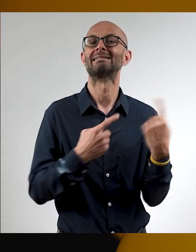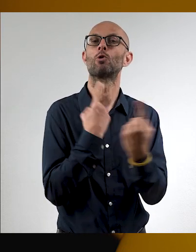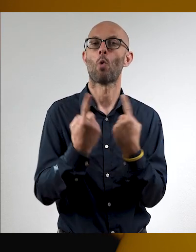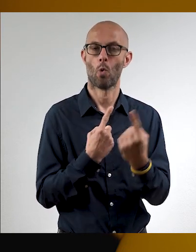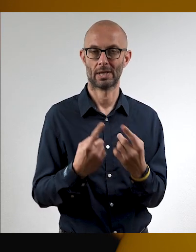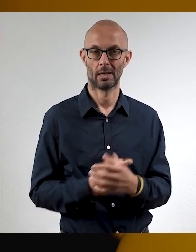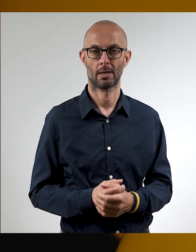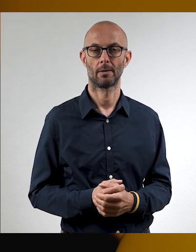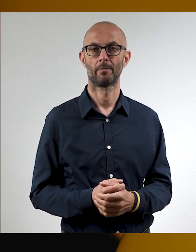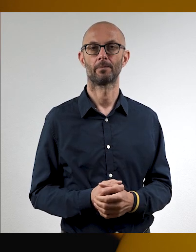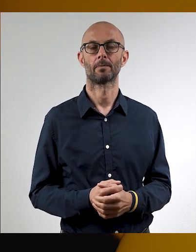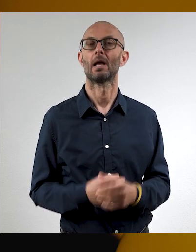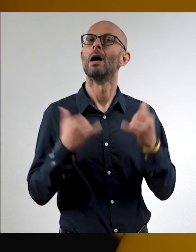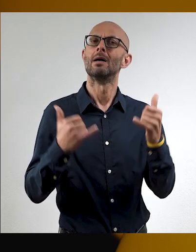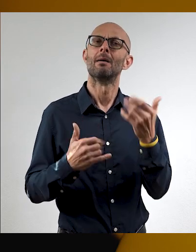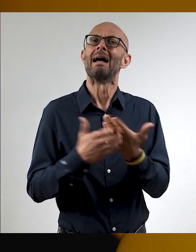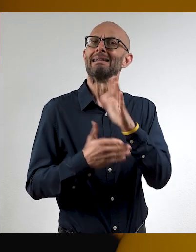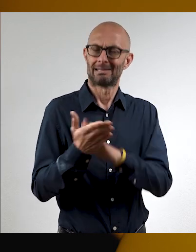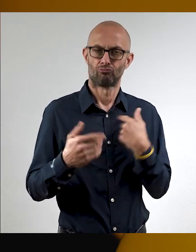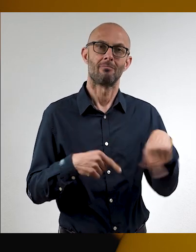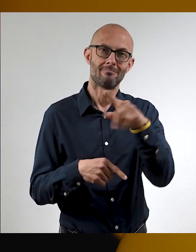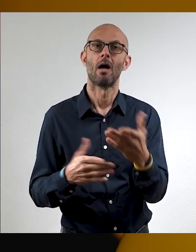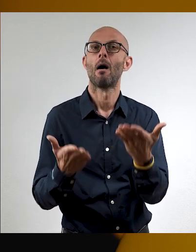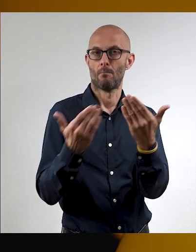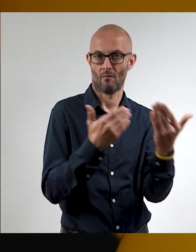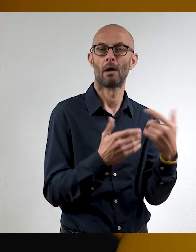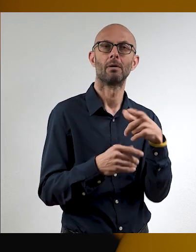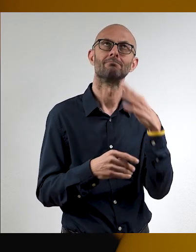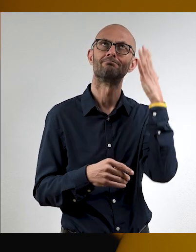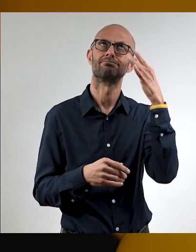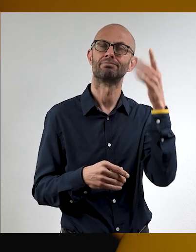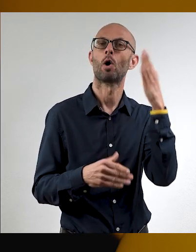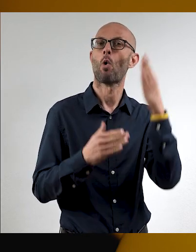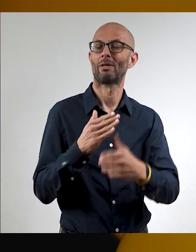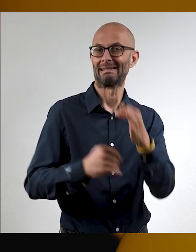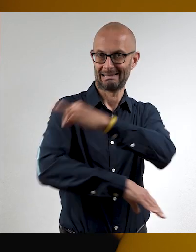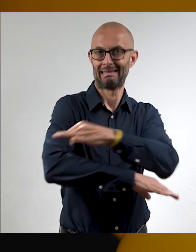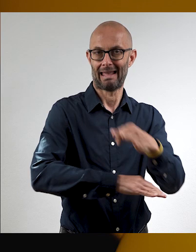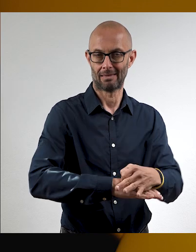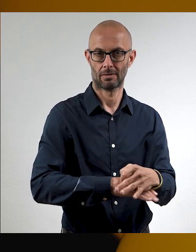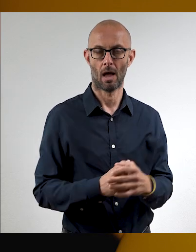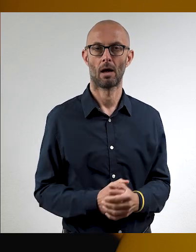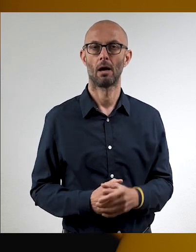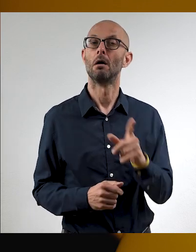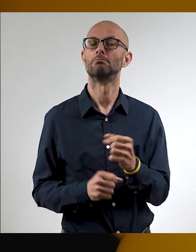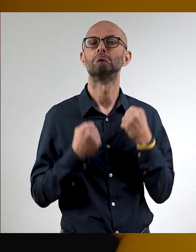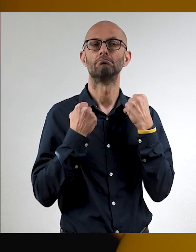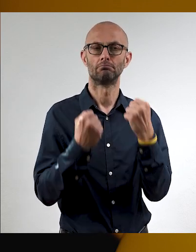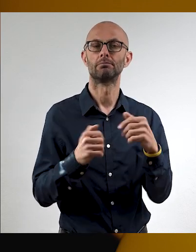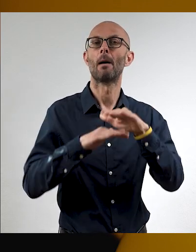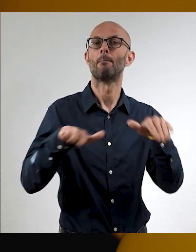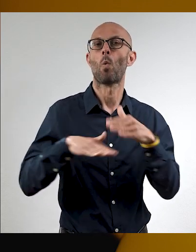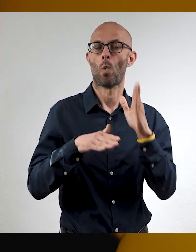dogodkih. Zdaj vas pa za začetek povabim, da si predstavljate, da je konec tedna in se peljete na